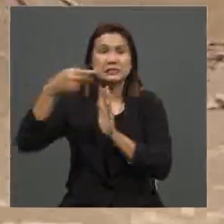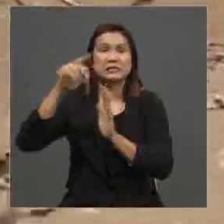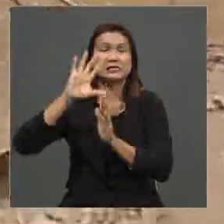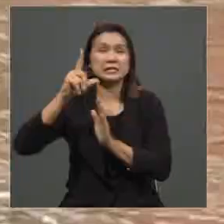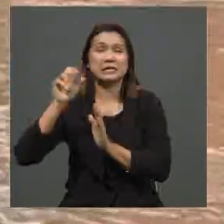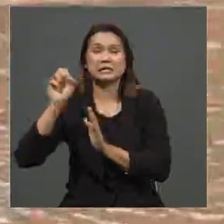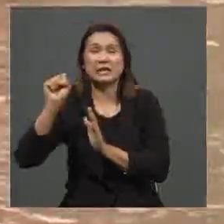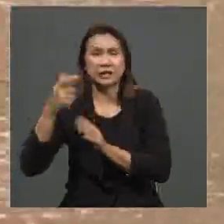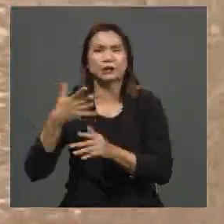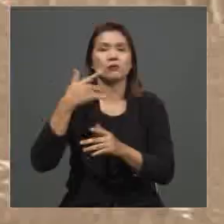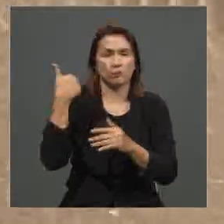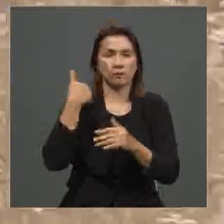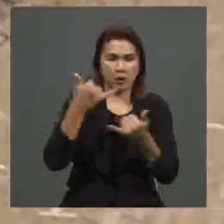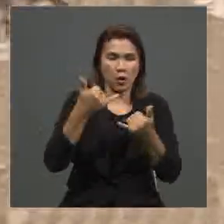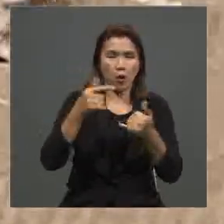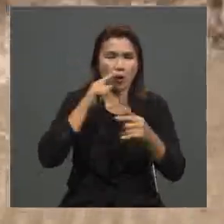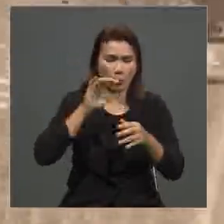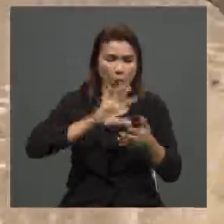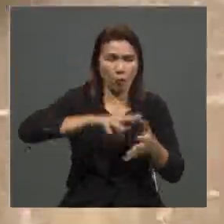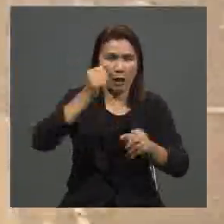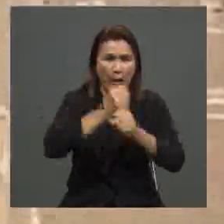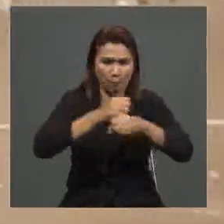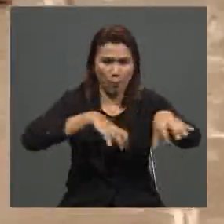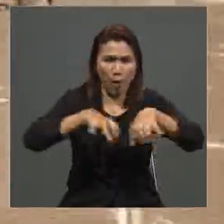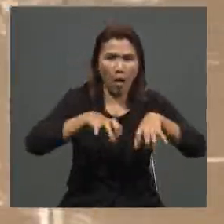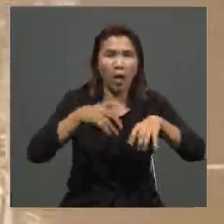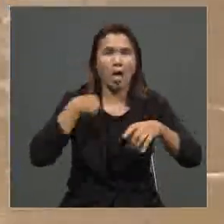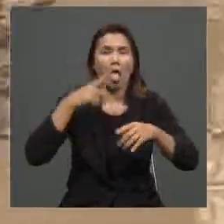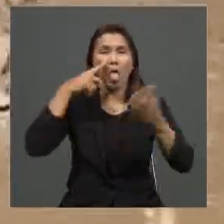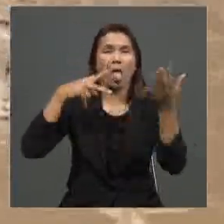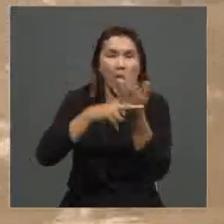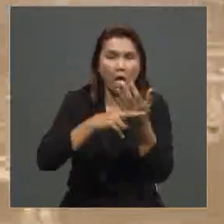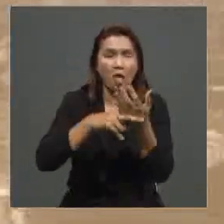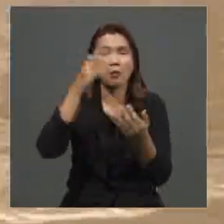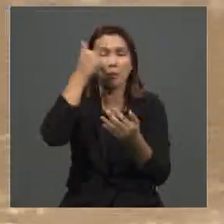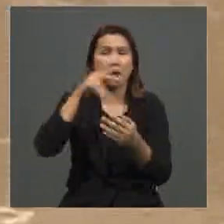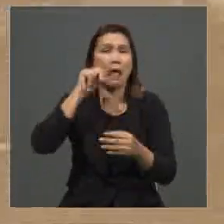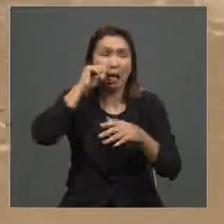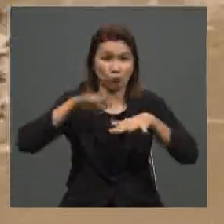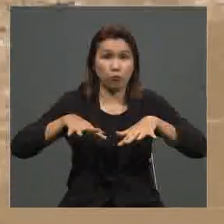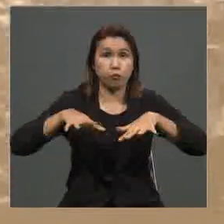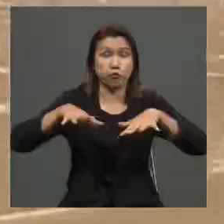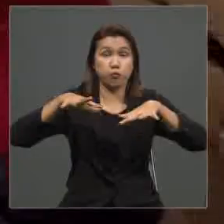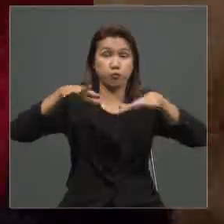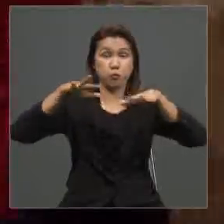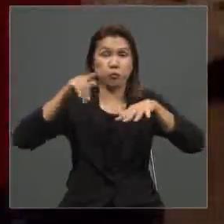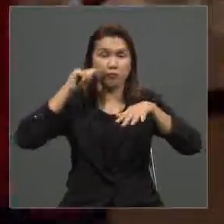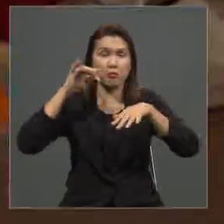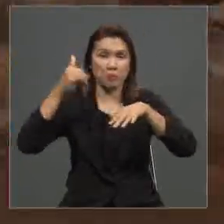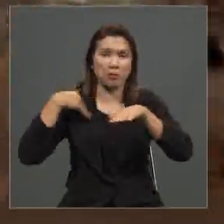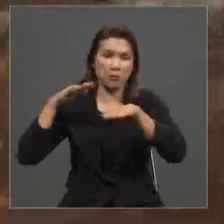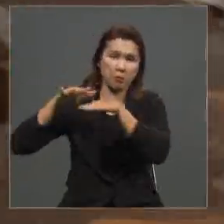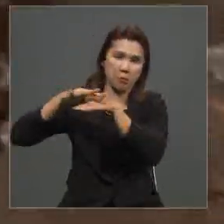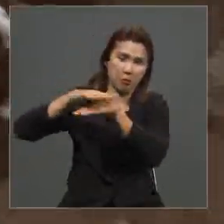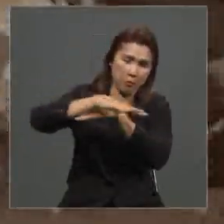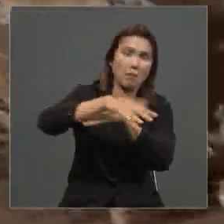ฟูและบางจุดการระบายน้ำยังคงทำได้จำกัดครับคาดกันว่าระดับน้ำจะสูงกว่าตลิ่งเนี่ย1.18